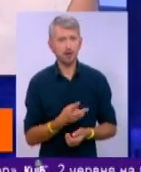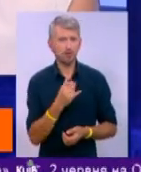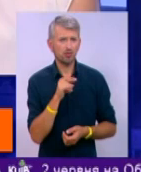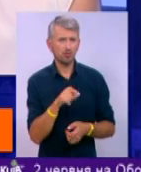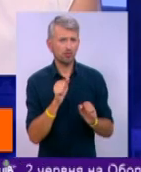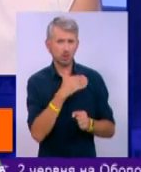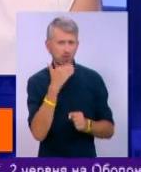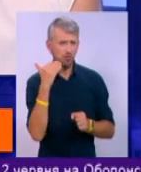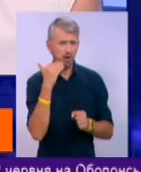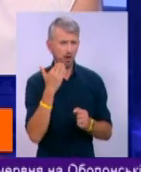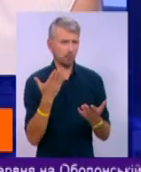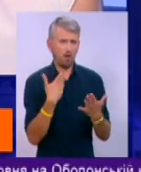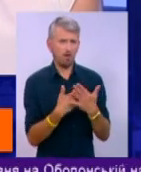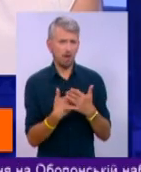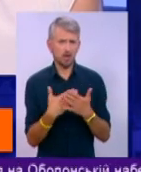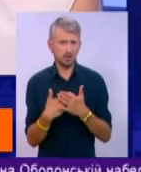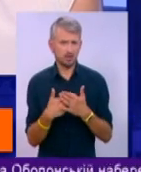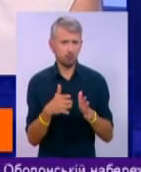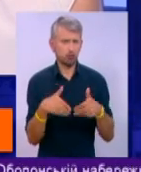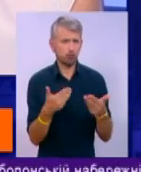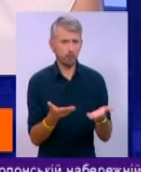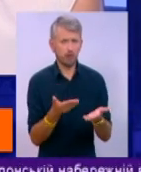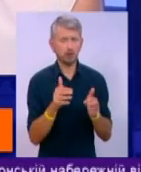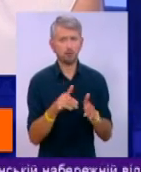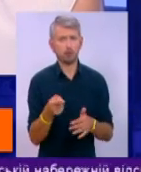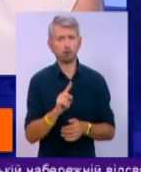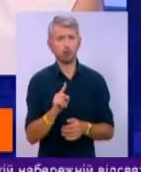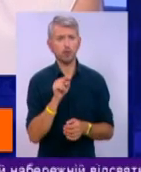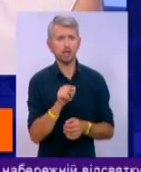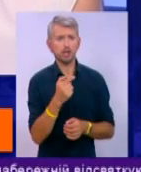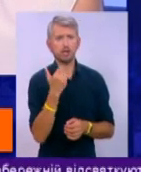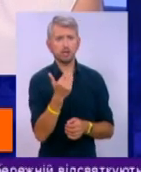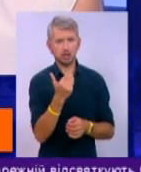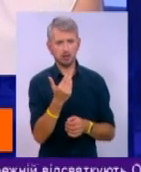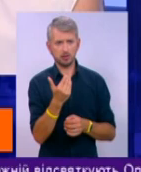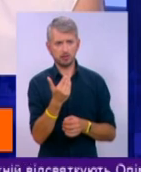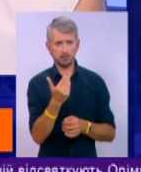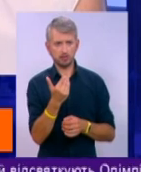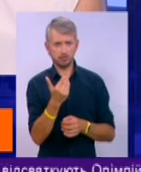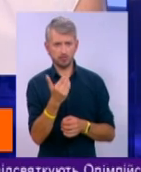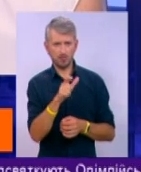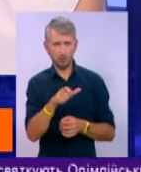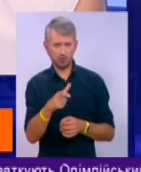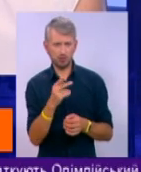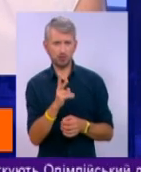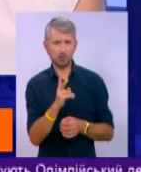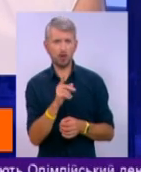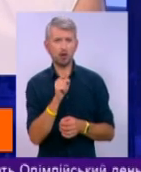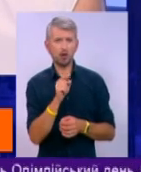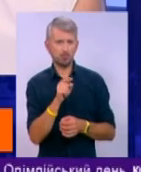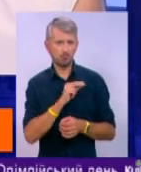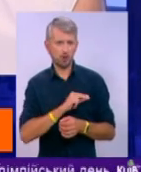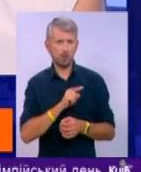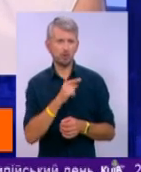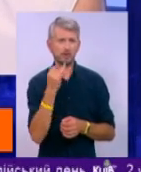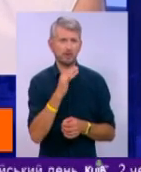можна багато якихось версій пропонувати. Річ у тім, що ті їхні контрагенти, з котрими вони тут працюють, вони не зацікавлені в тому, щоб,